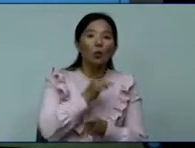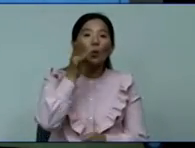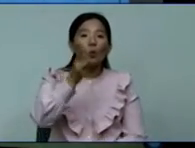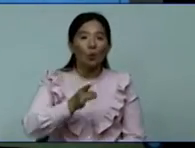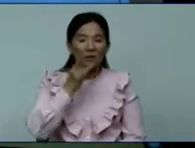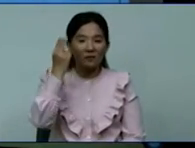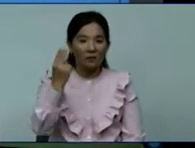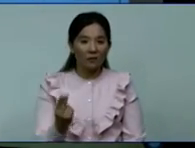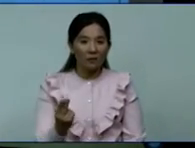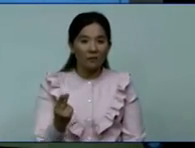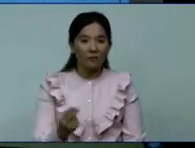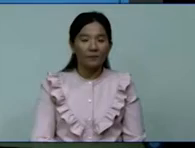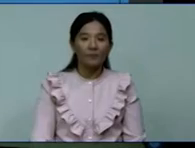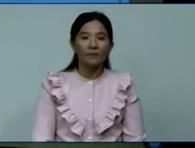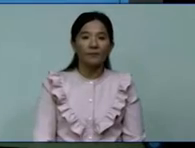розовым.